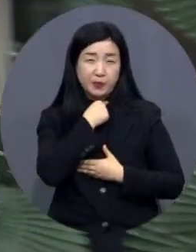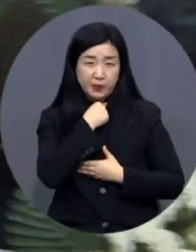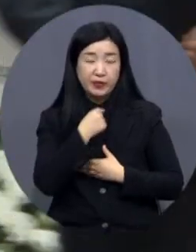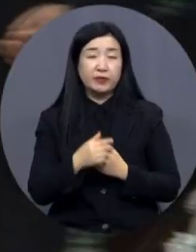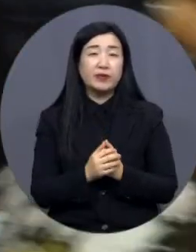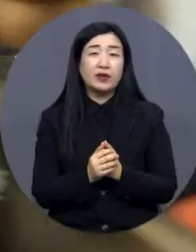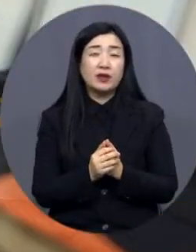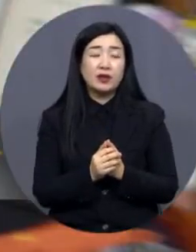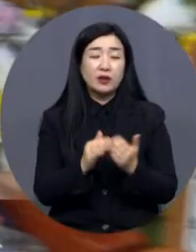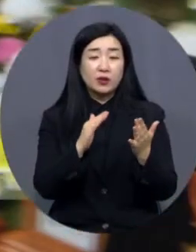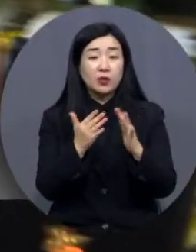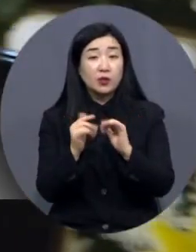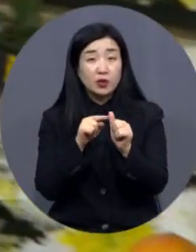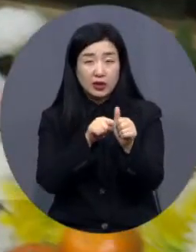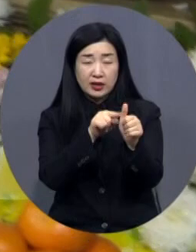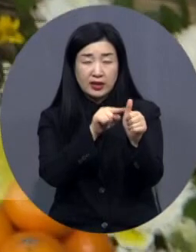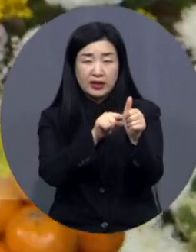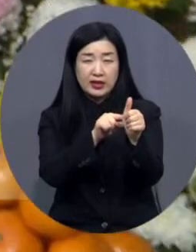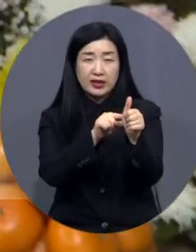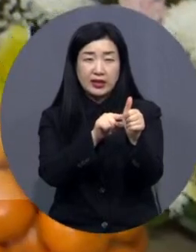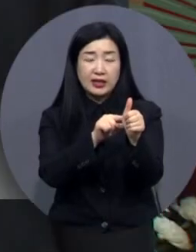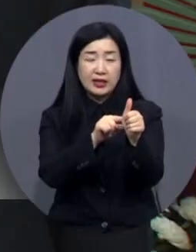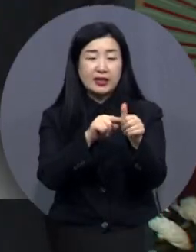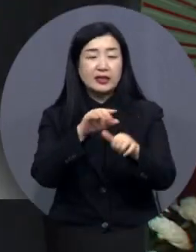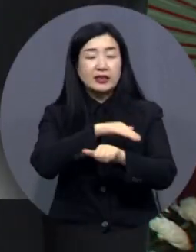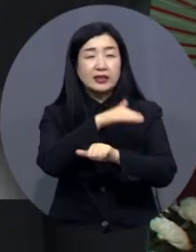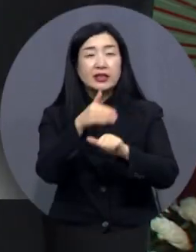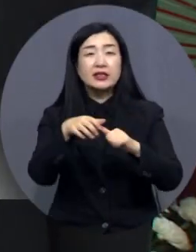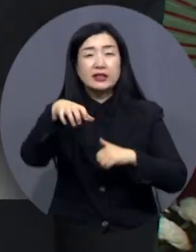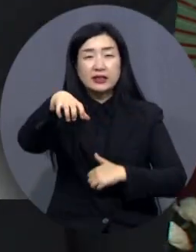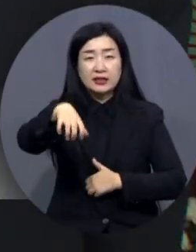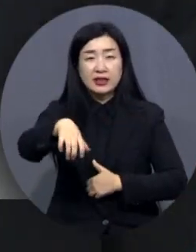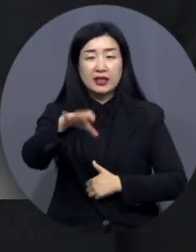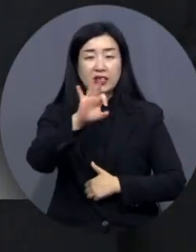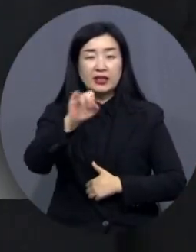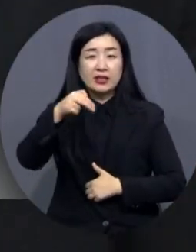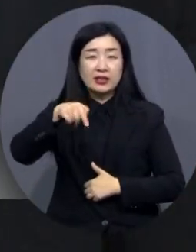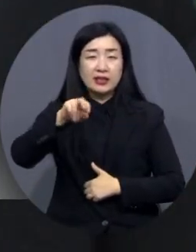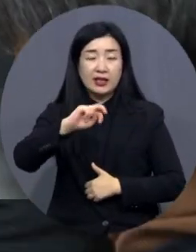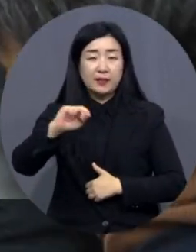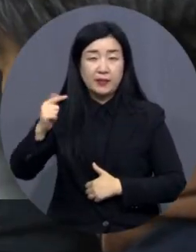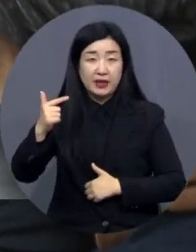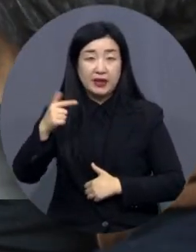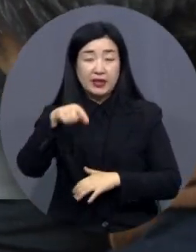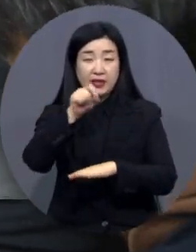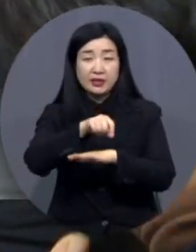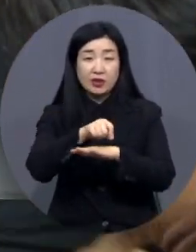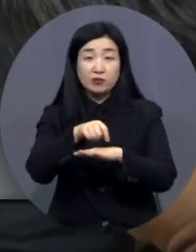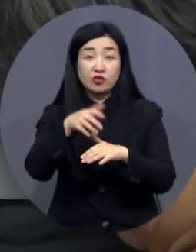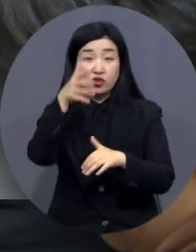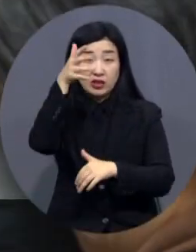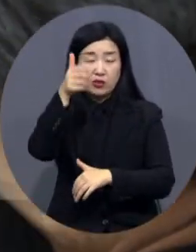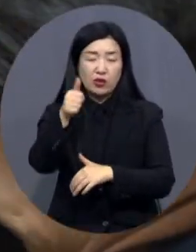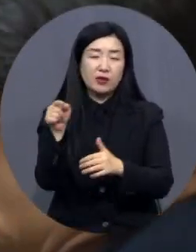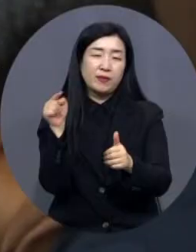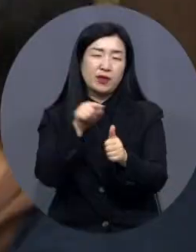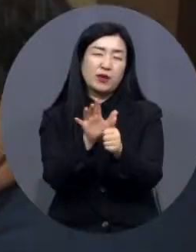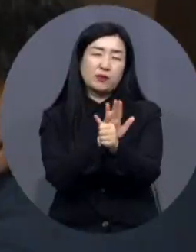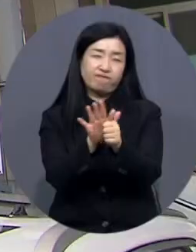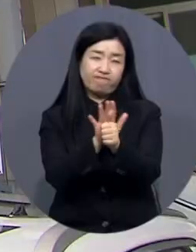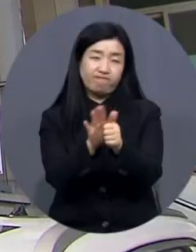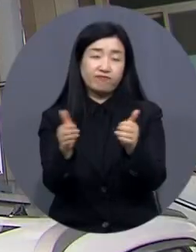한편 고인의 빈소가 마련된 제주 시내 한 장례식장에는 이상민 행정안전부 장관이 찾아 유가족들을 만나고